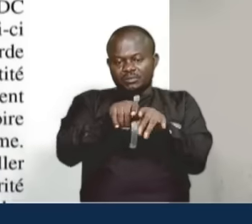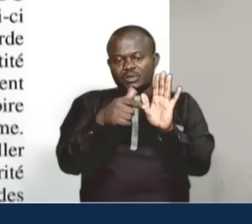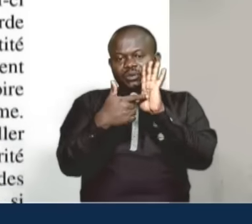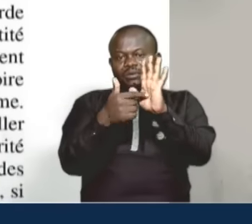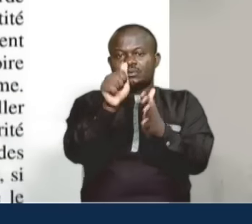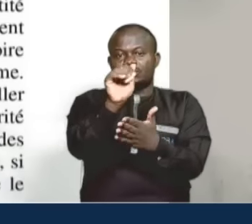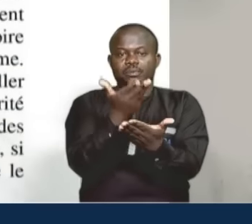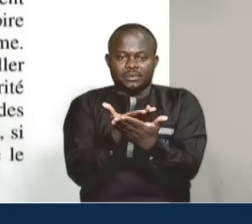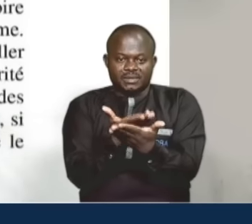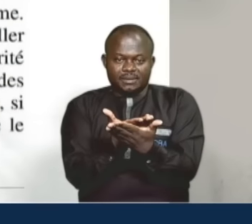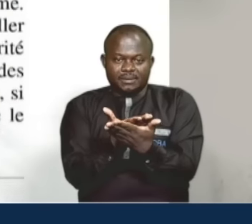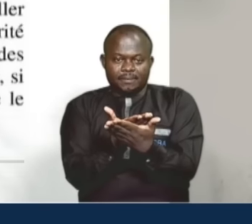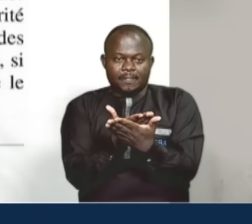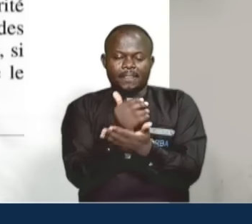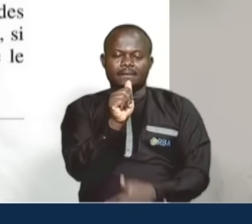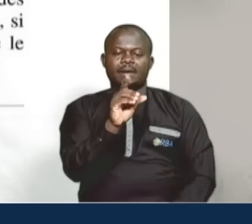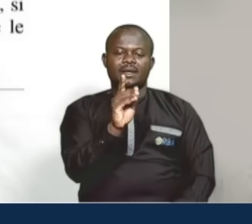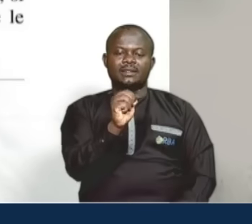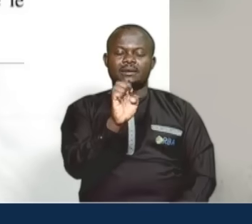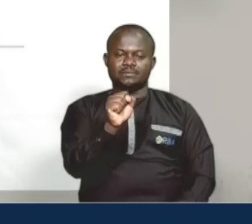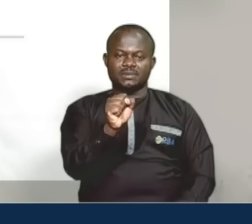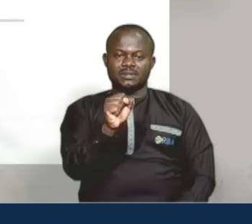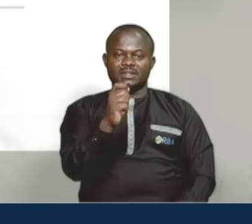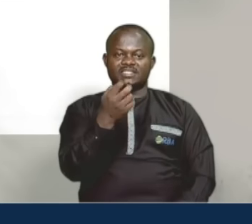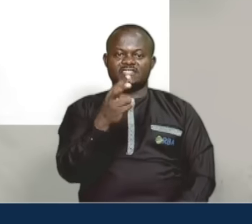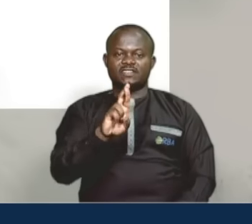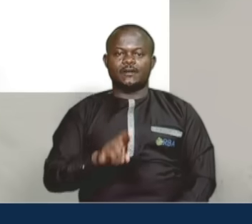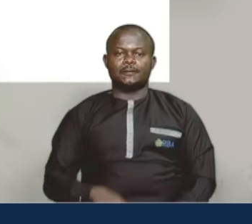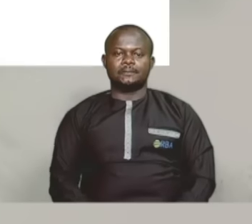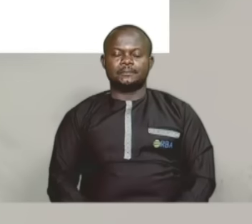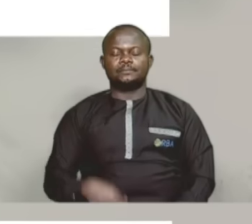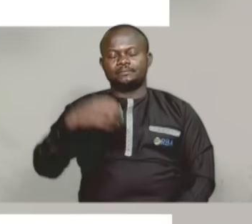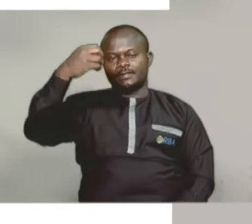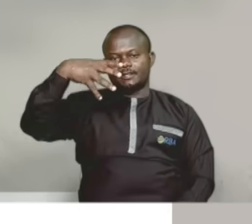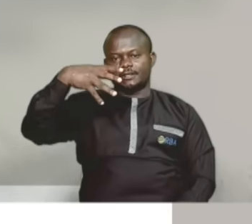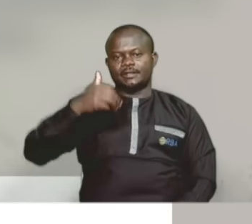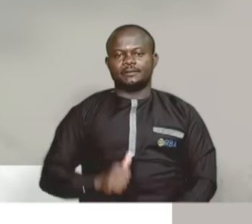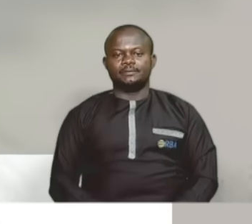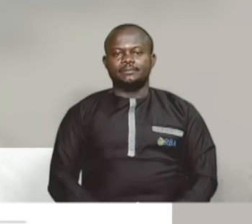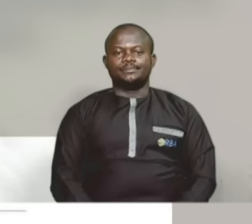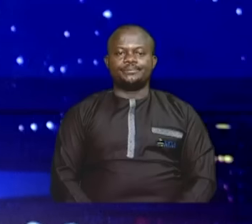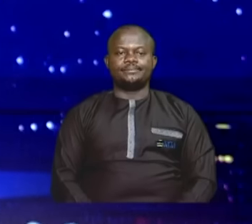busabe Adam Squizera Televiziyo Rwanda i Kigali